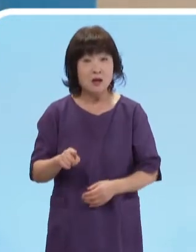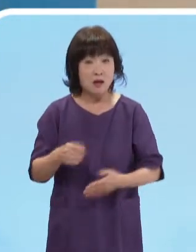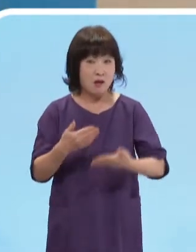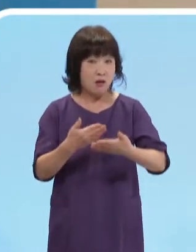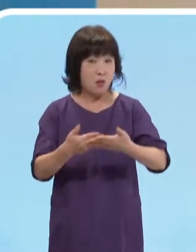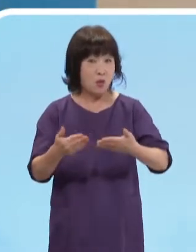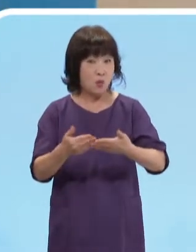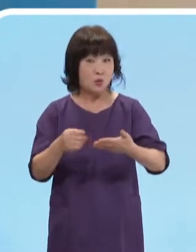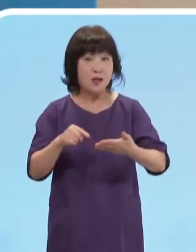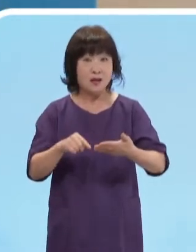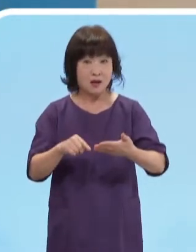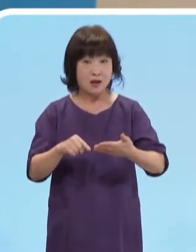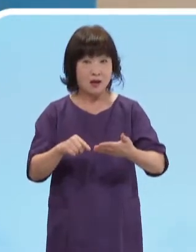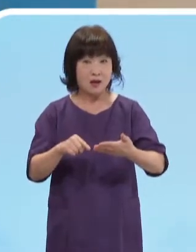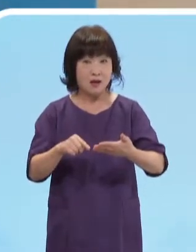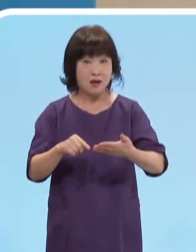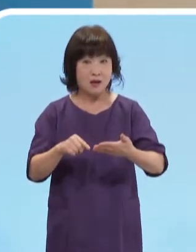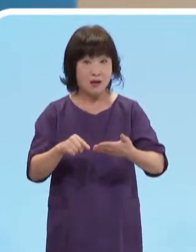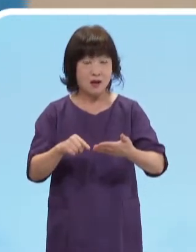この絵が